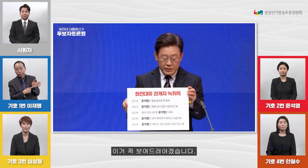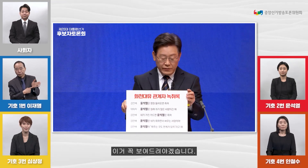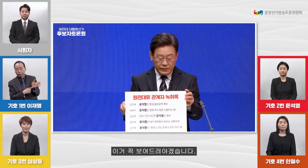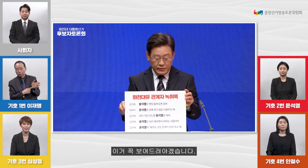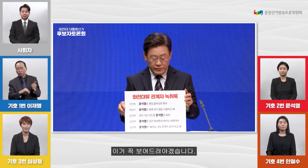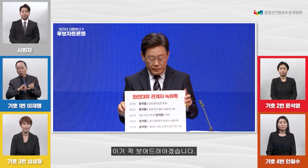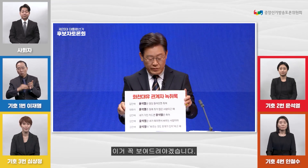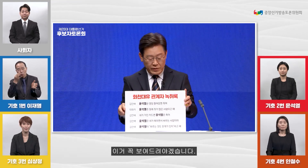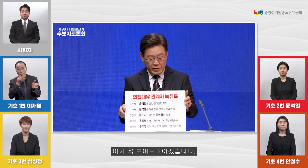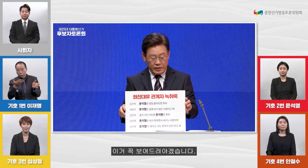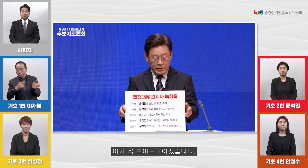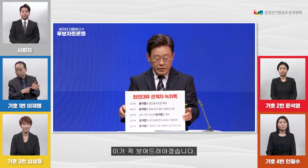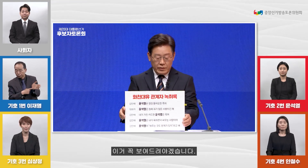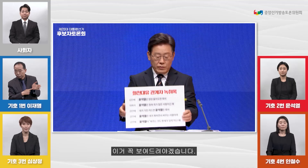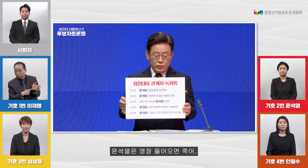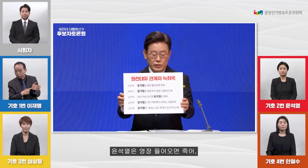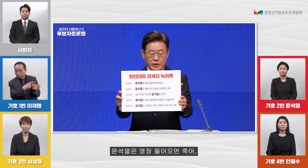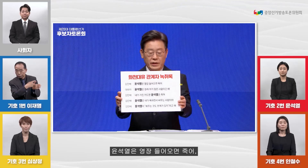보여드려야 되겠어요.